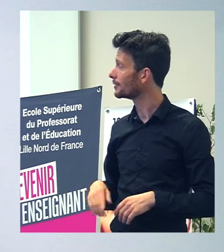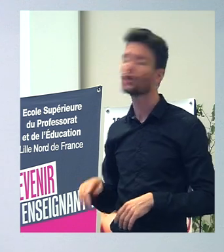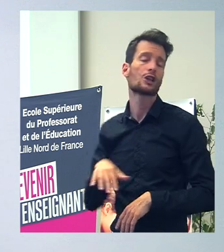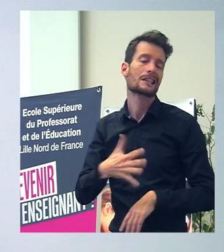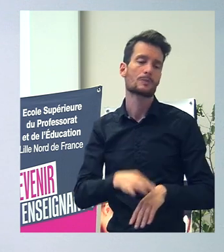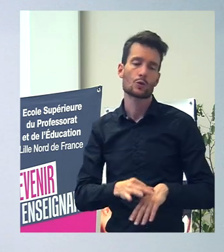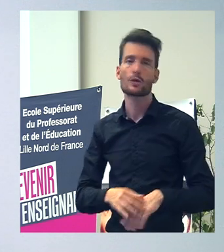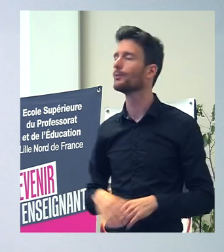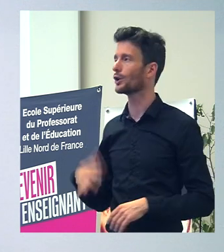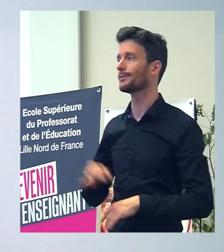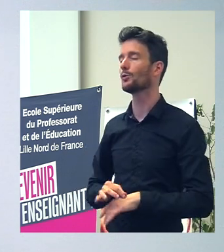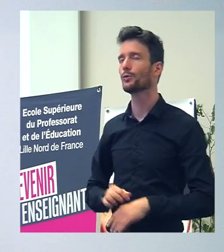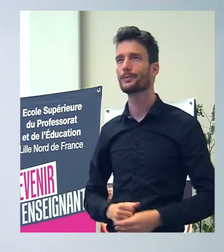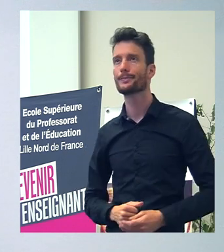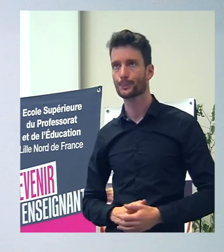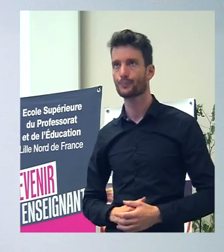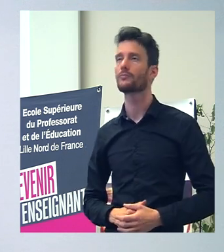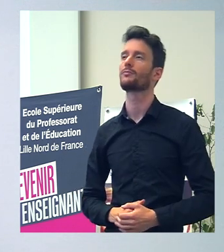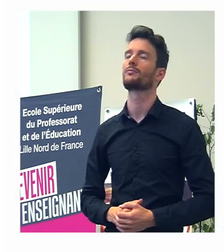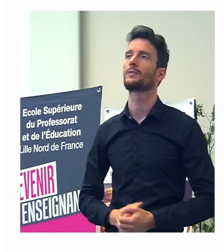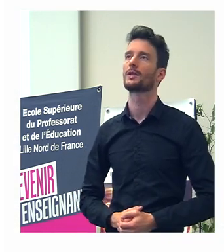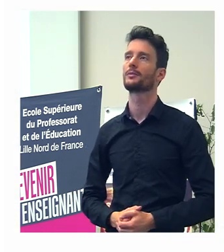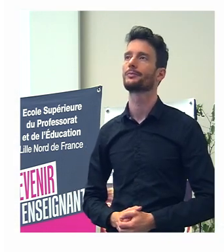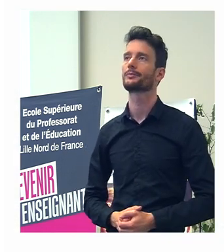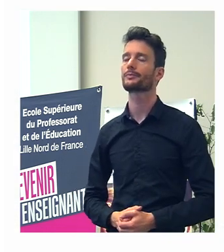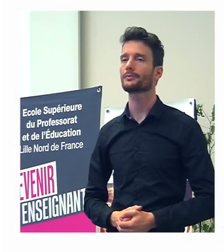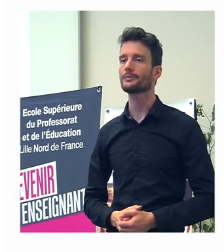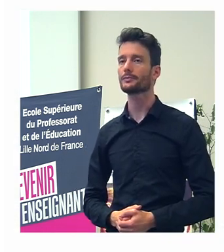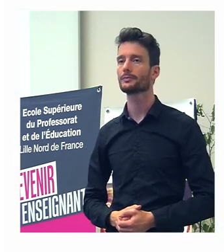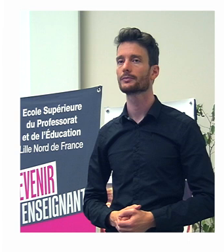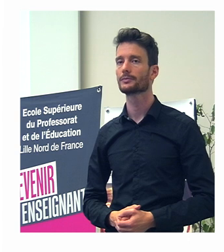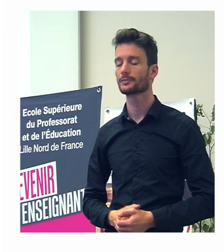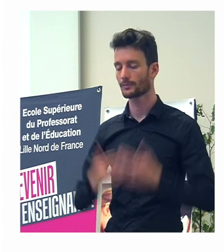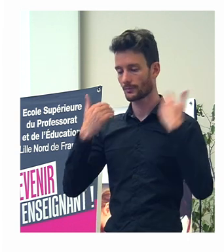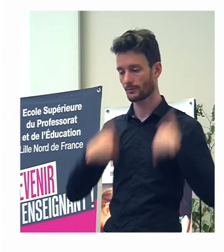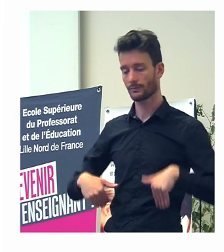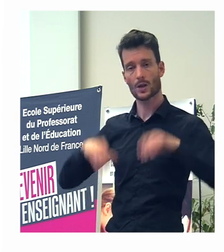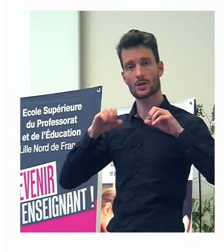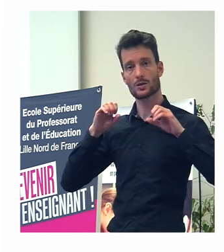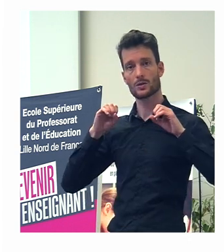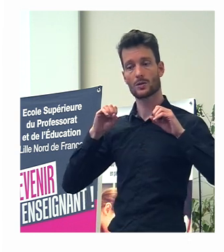Un bon quart d'heure. Donc, la préparation de l'enseignant,